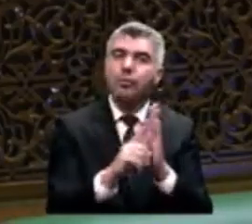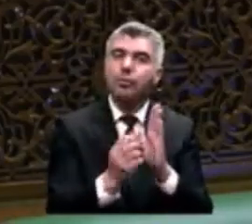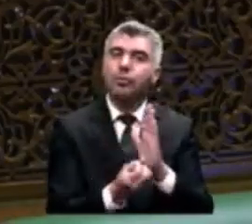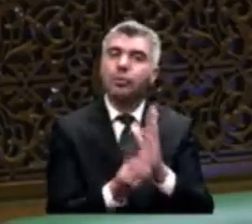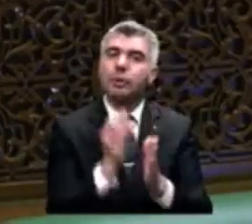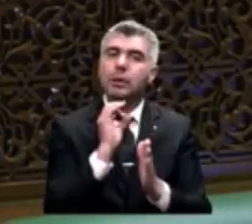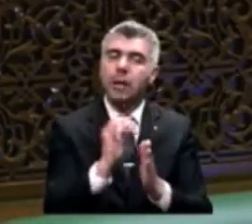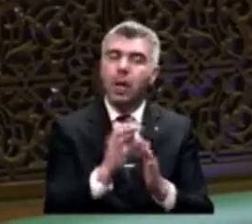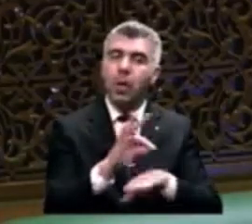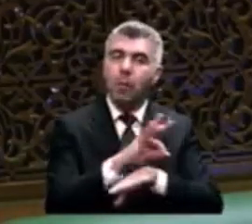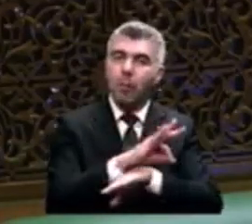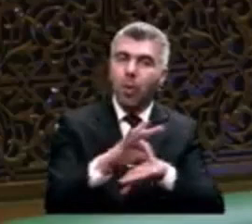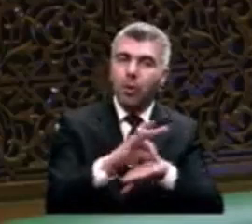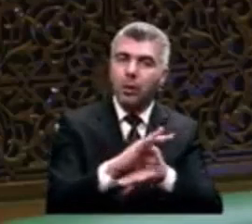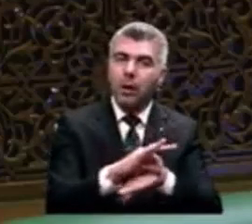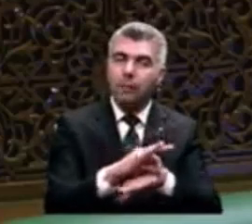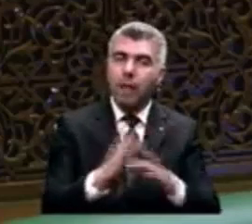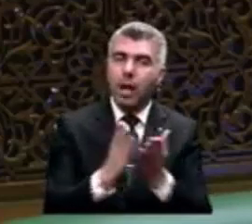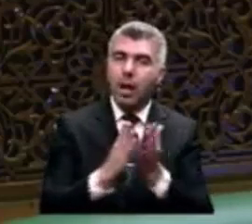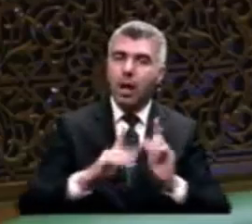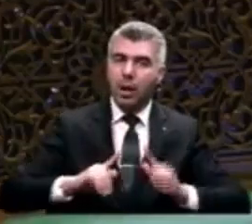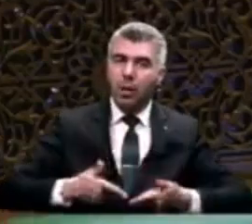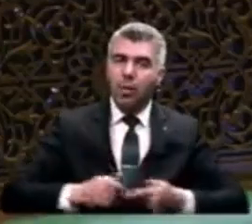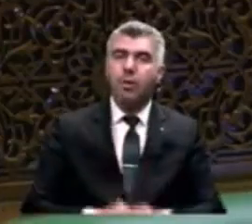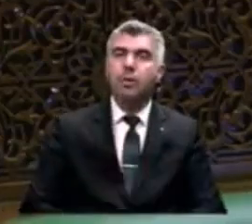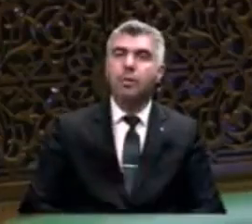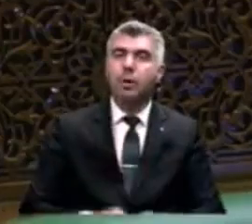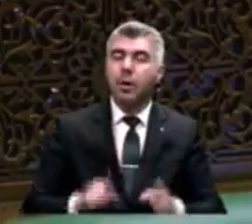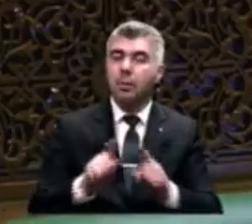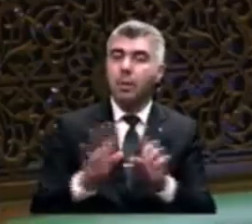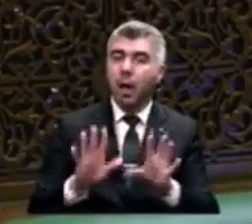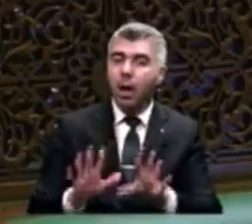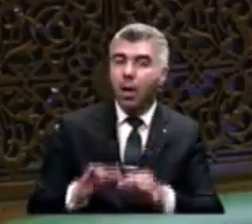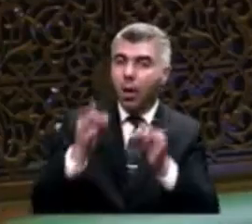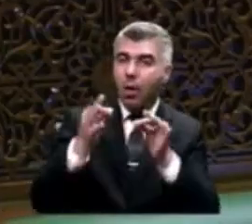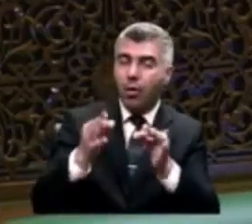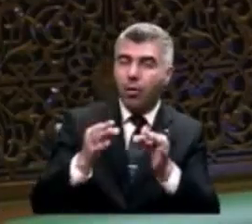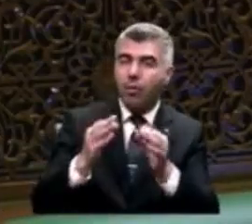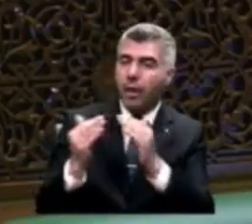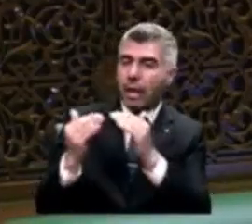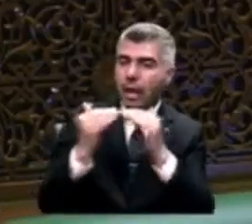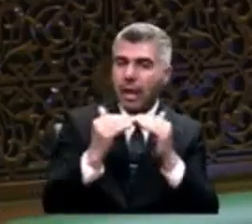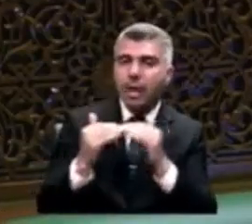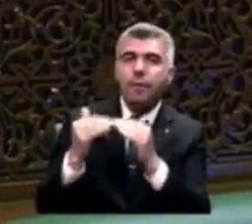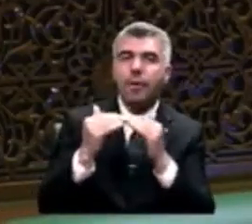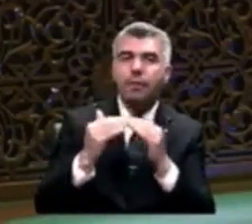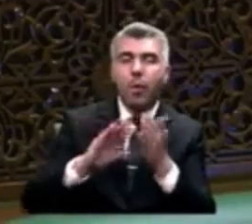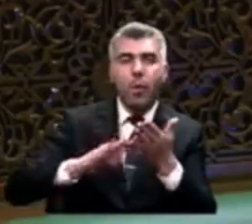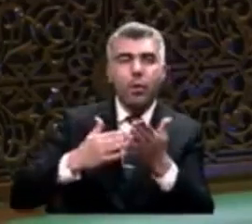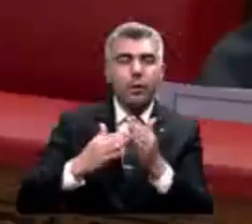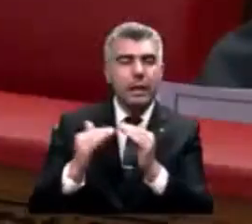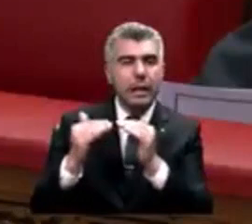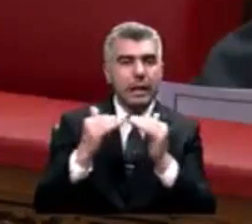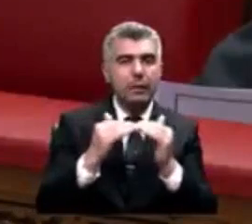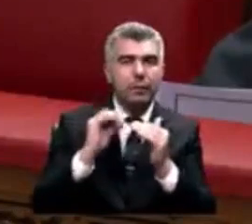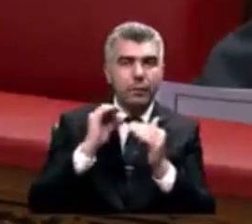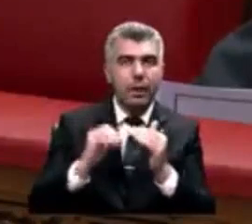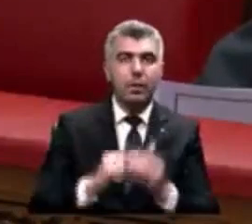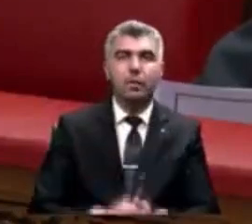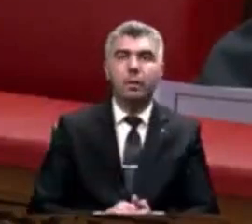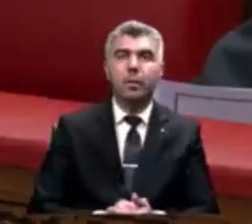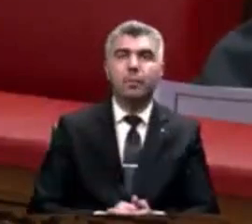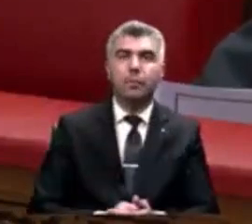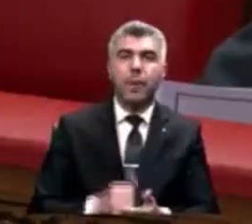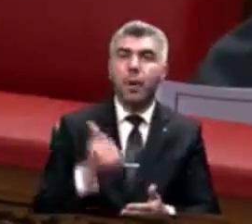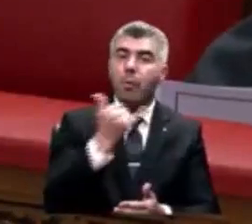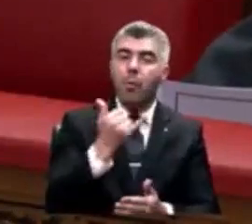الخاص بموظفي قطاع التربية الوطنية من خلال إقرار مبدأ تكافؤ الفرص بالجميع والاحتكام إلى